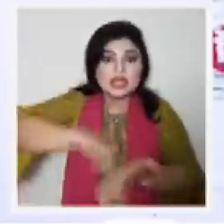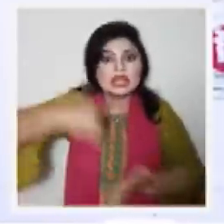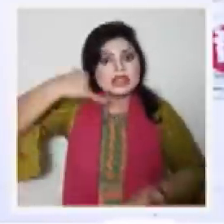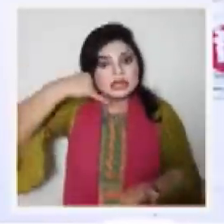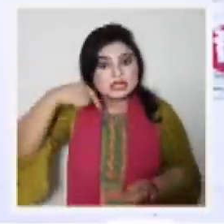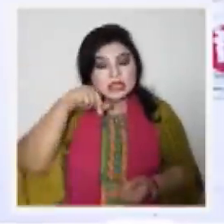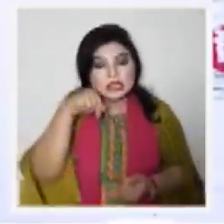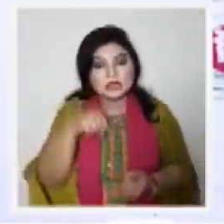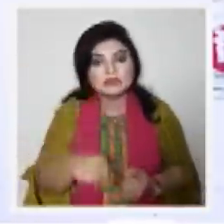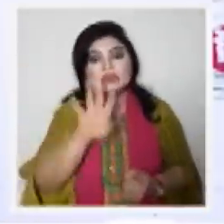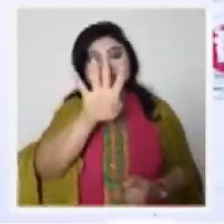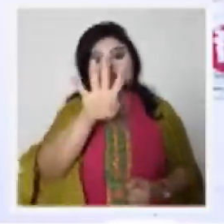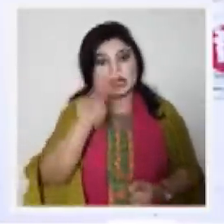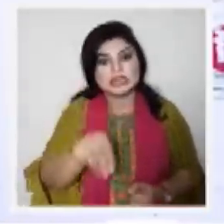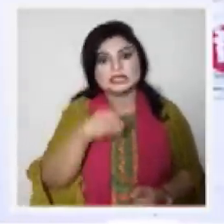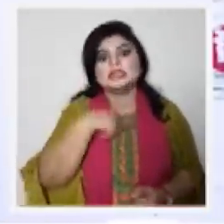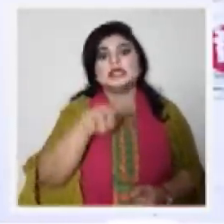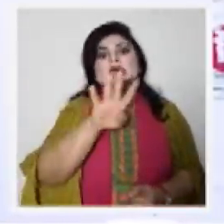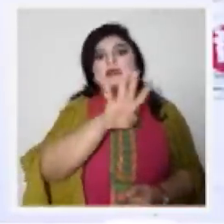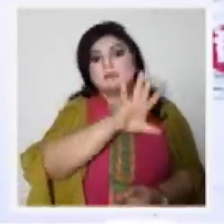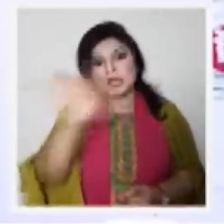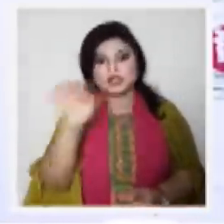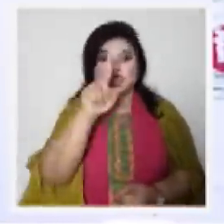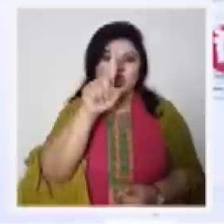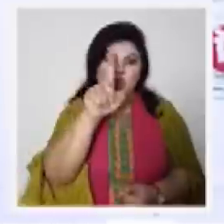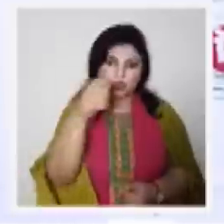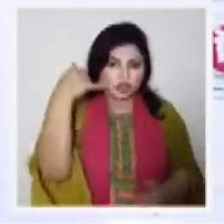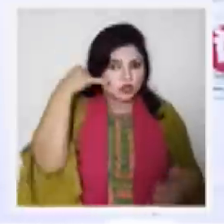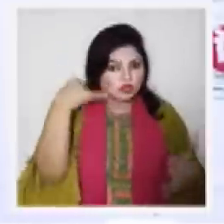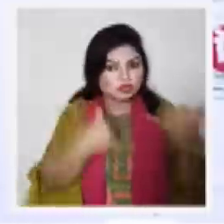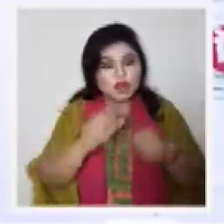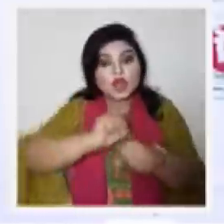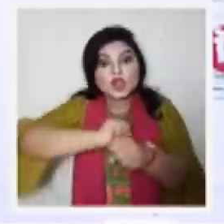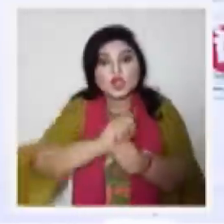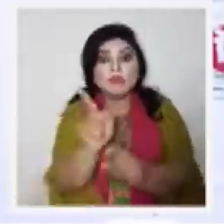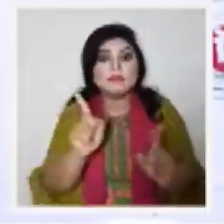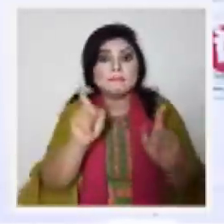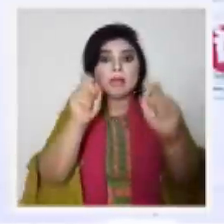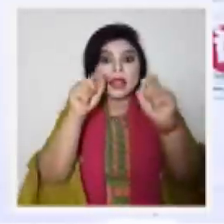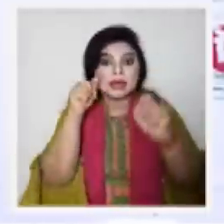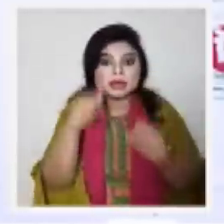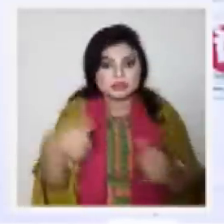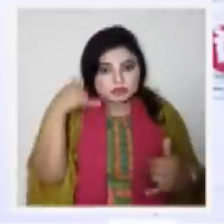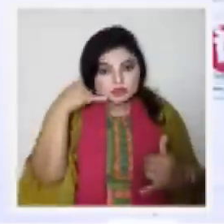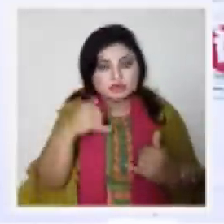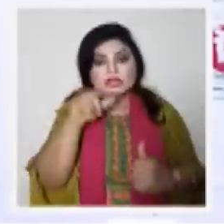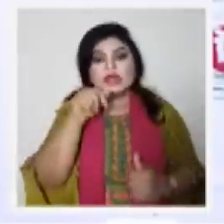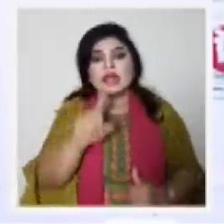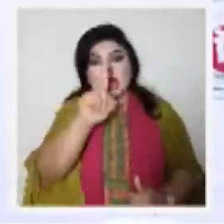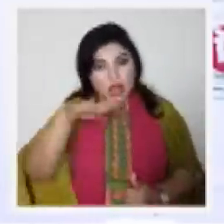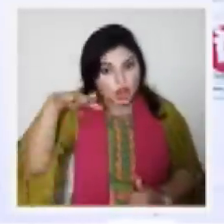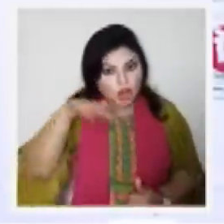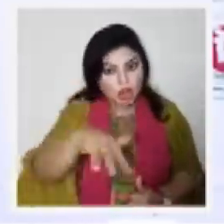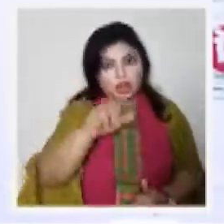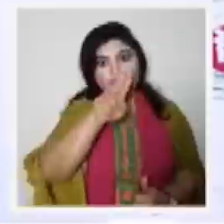1,74,74,687টি। টেলিমেডিসিন সেবায় 24 ঘন্টায় টেলিমেডিসিন সেবা গ্রহণ করেছেন 4,510 জন